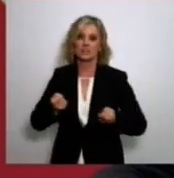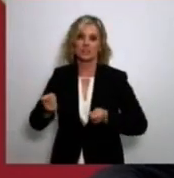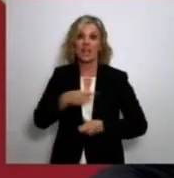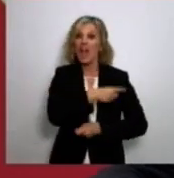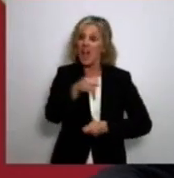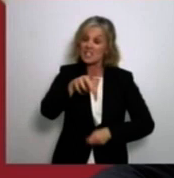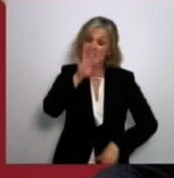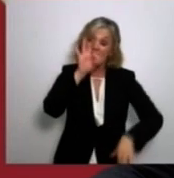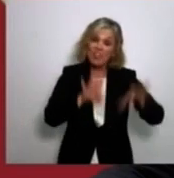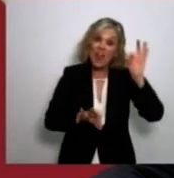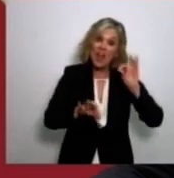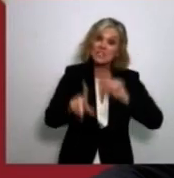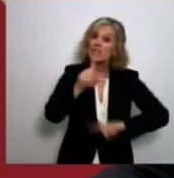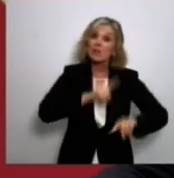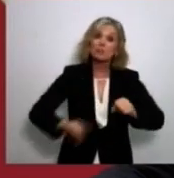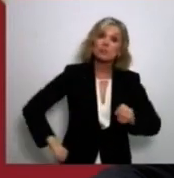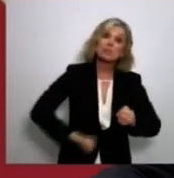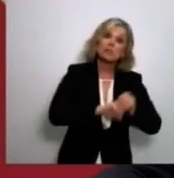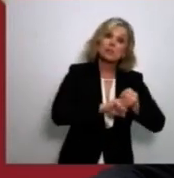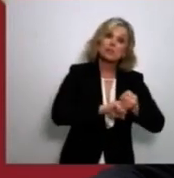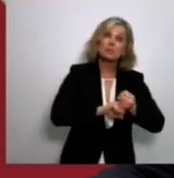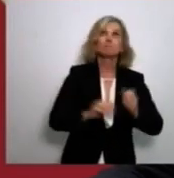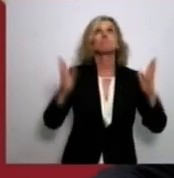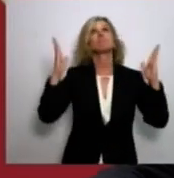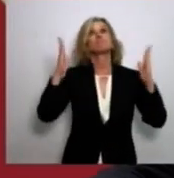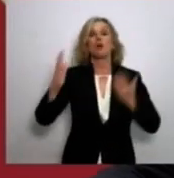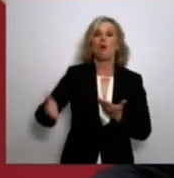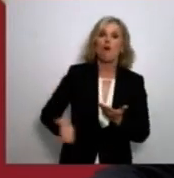σε τίνο στο πλευρό θα βρεθείτε. Με τη βοήθεια του Χριστού και της Παναγίας,